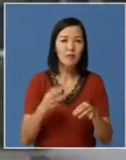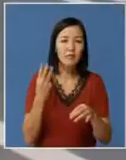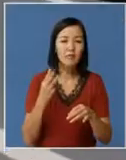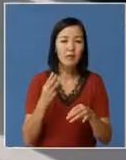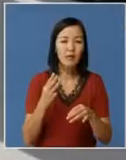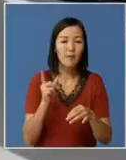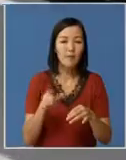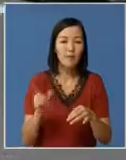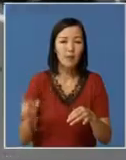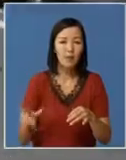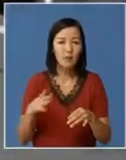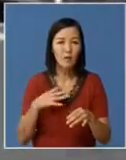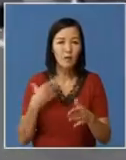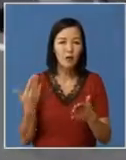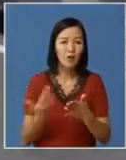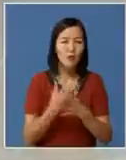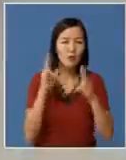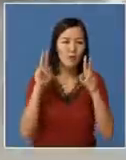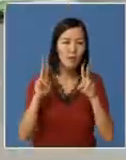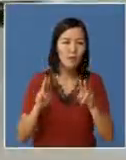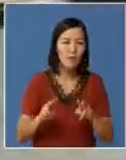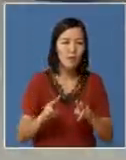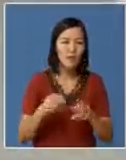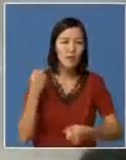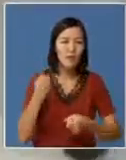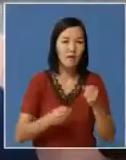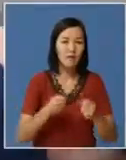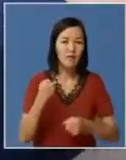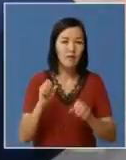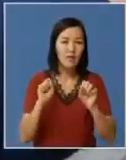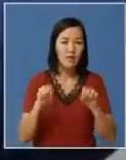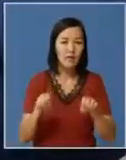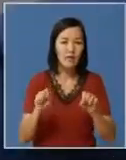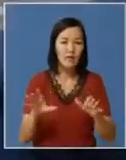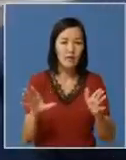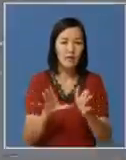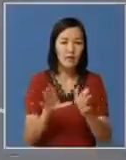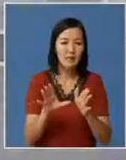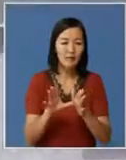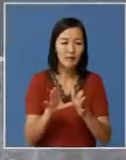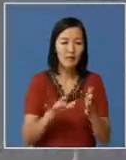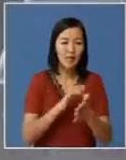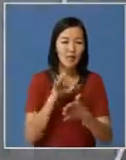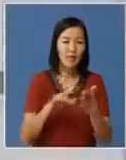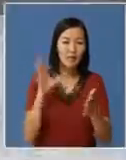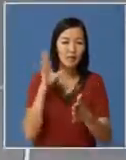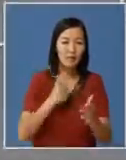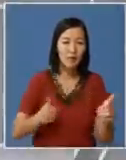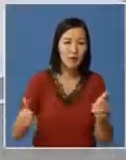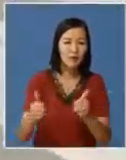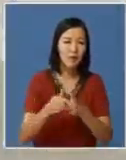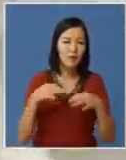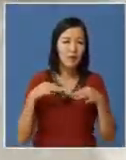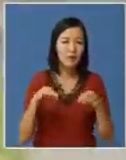3 пассажирами. Коснутся новые правила и водители электросамокатов, которые в городских условиях смогут обгонять автомобили,